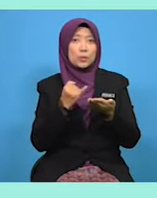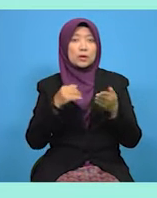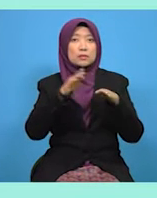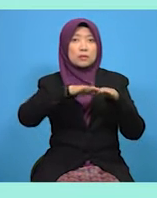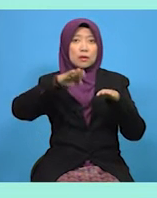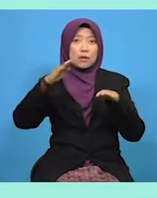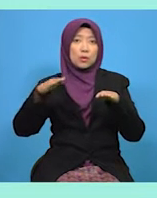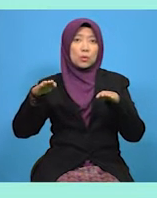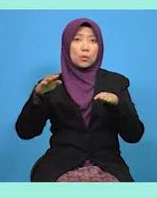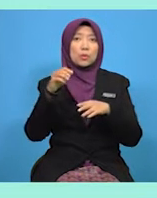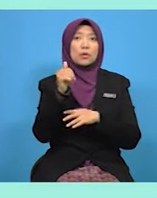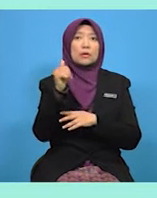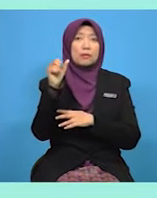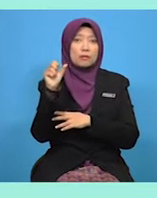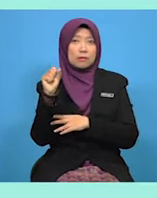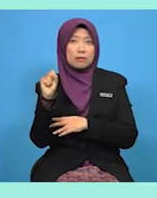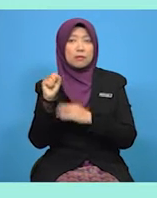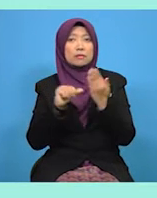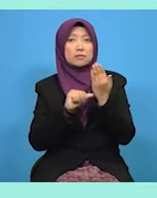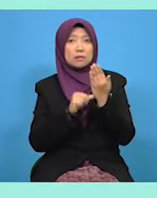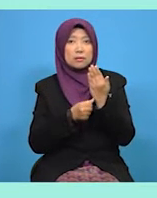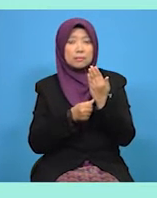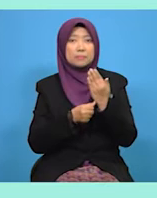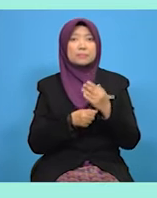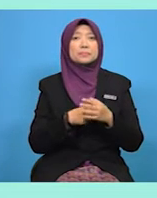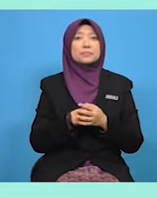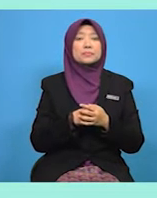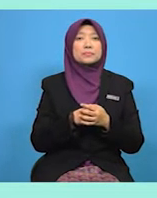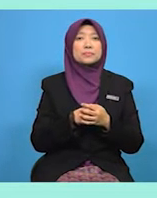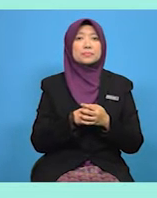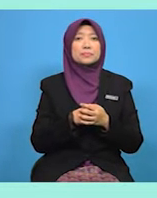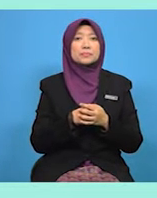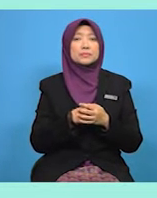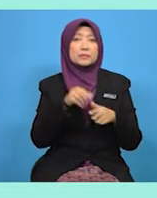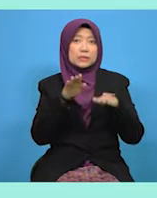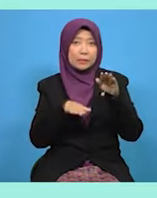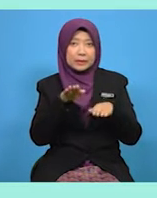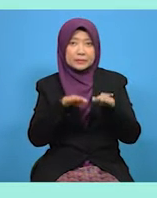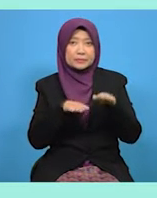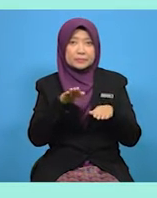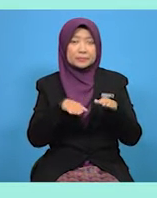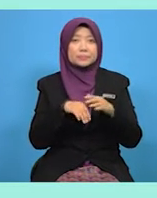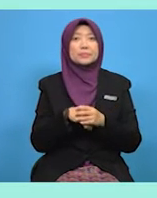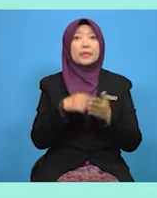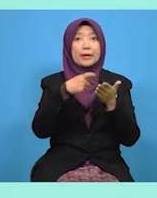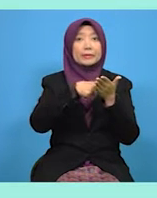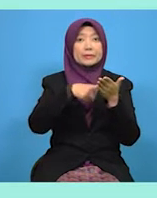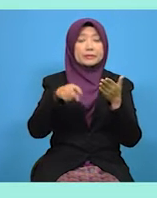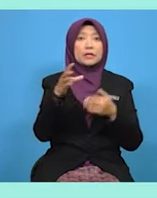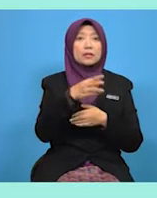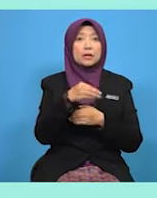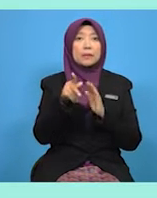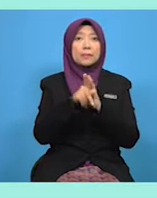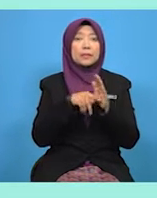Lukis kelok keseimbangan asal dahulu dan tandakan keseimbangan. Harga